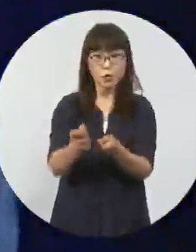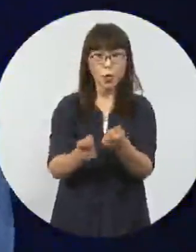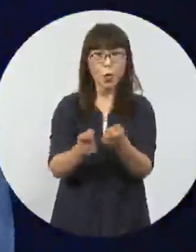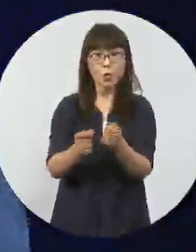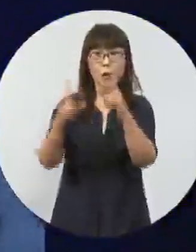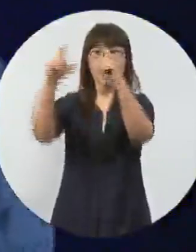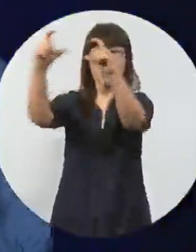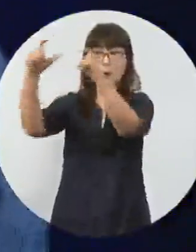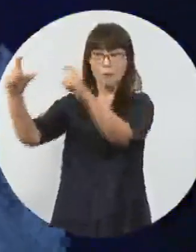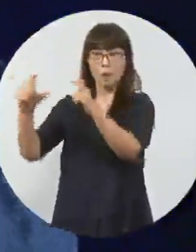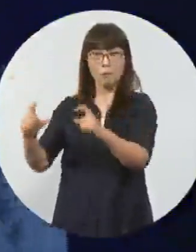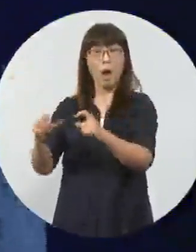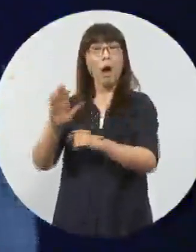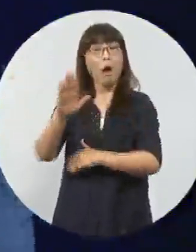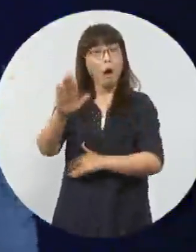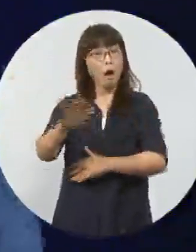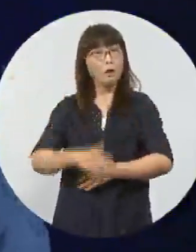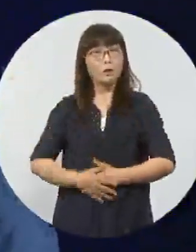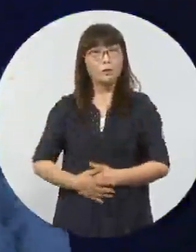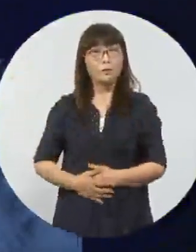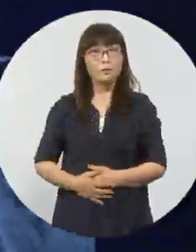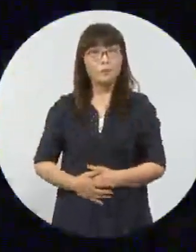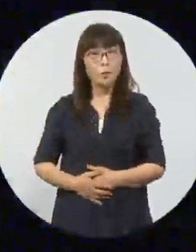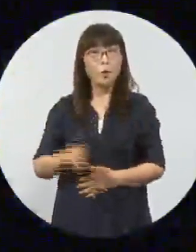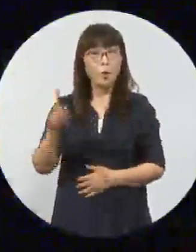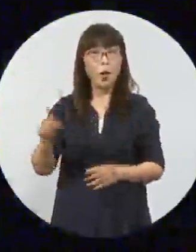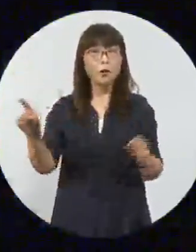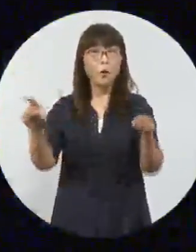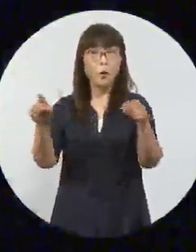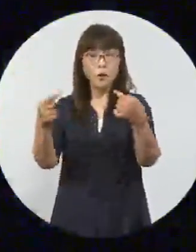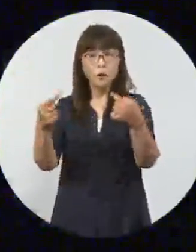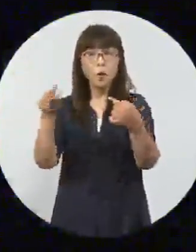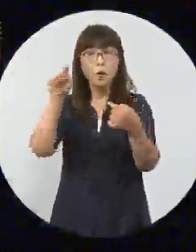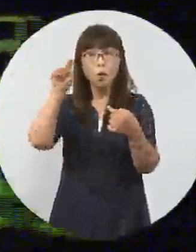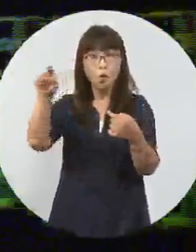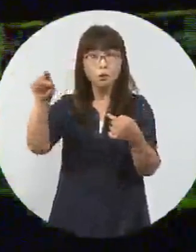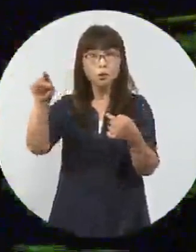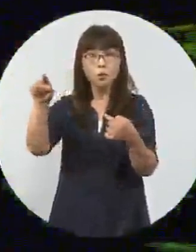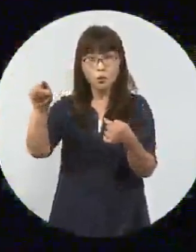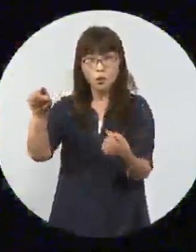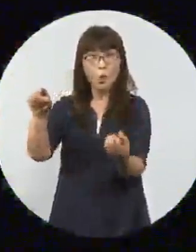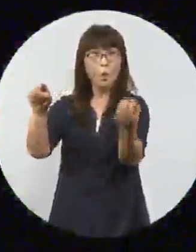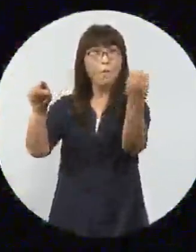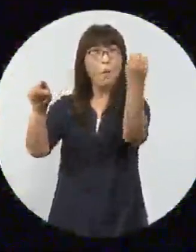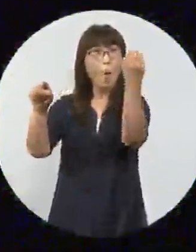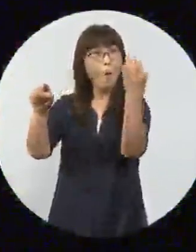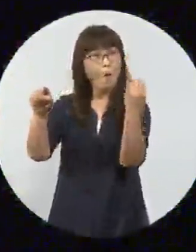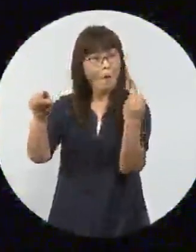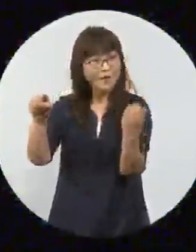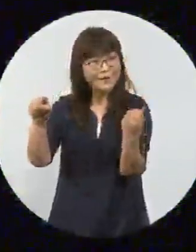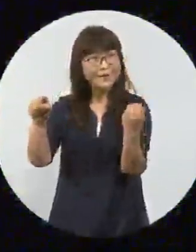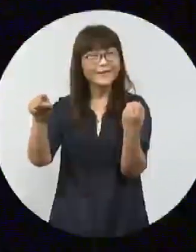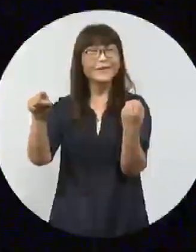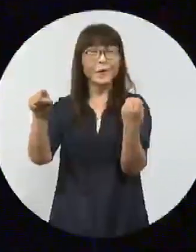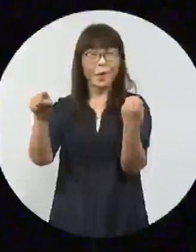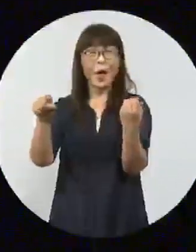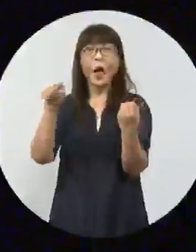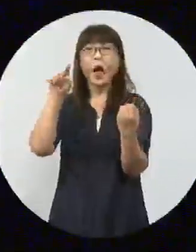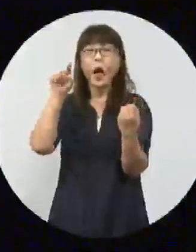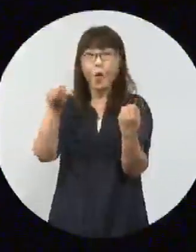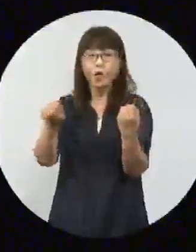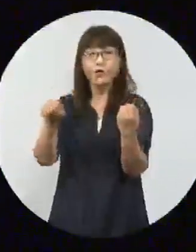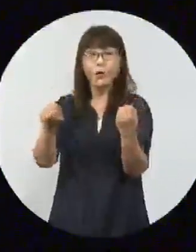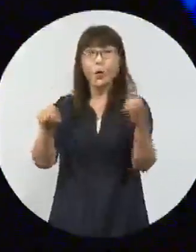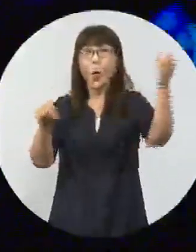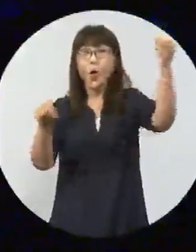に大きく画面で出てるんですけど、こう手元を見ながらこのボタンを押すとこんな星が映るよとか、こんな